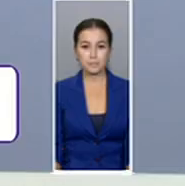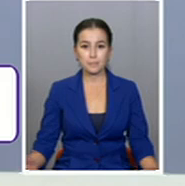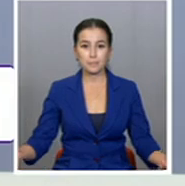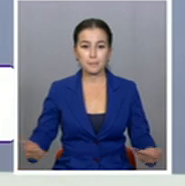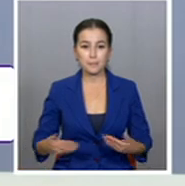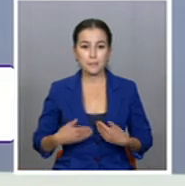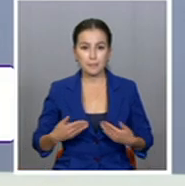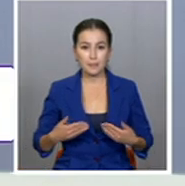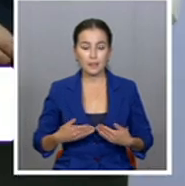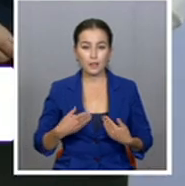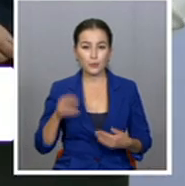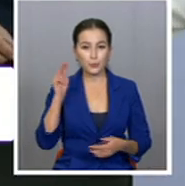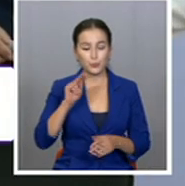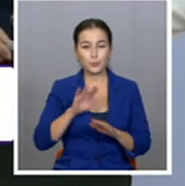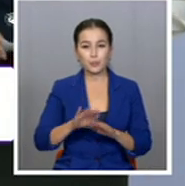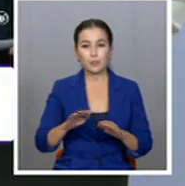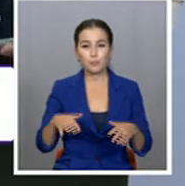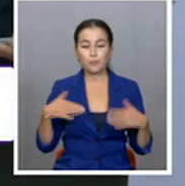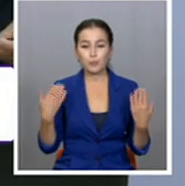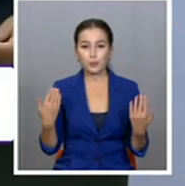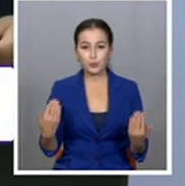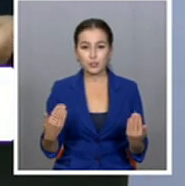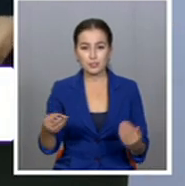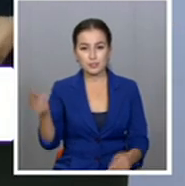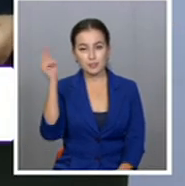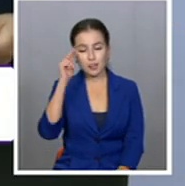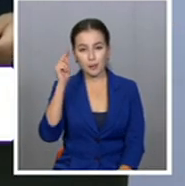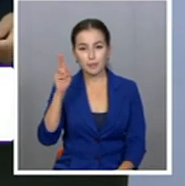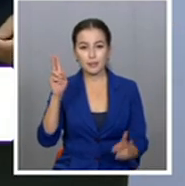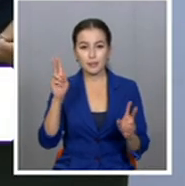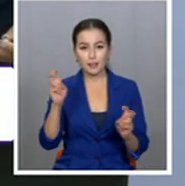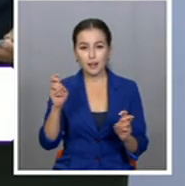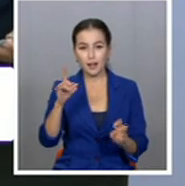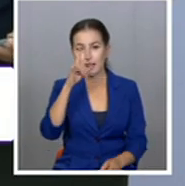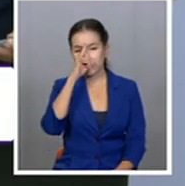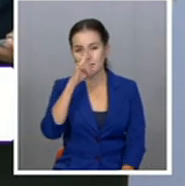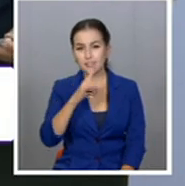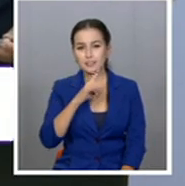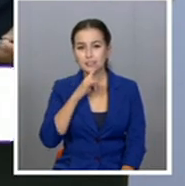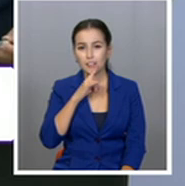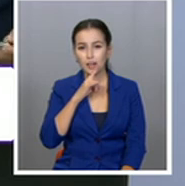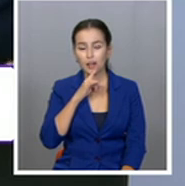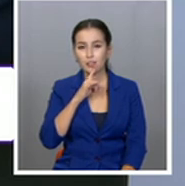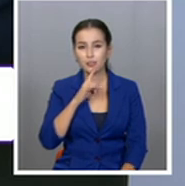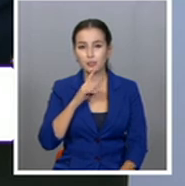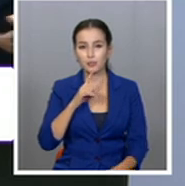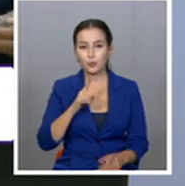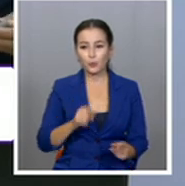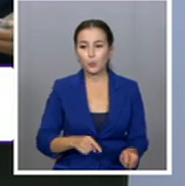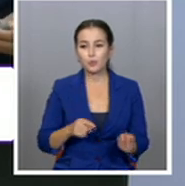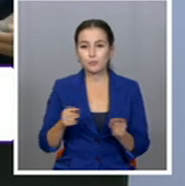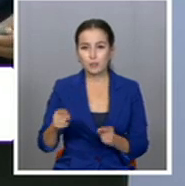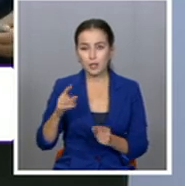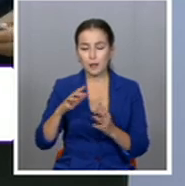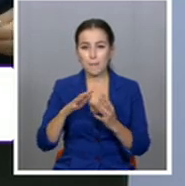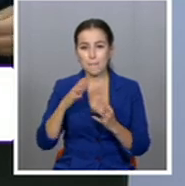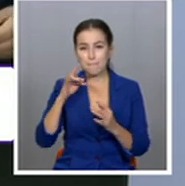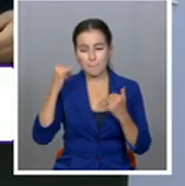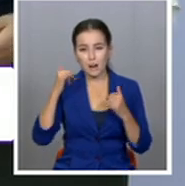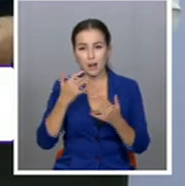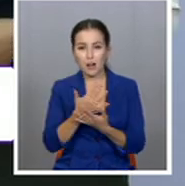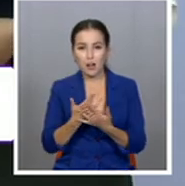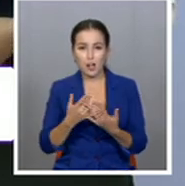Сәлеметсіздер ме, оқушылар? Бүгінгі сабақтың тақырыбы Қазақстанда көшпелі мал шаруашылығы және егіншіліктің